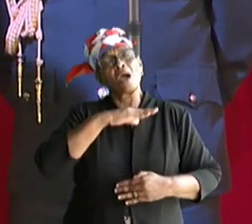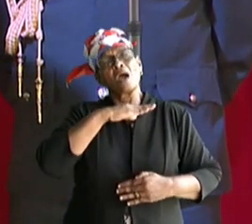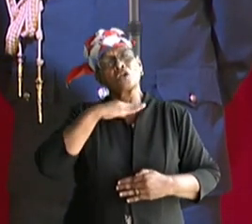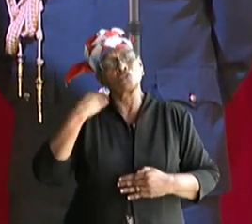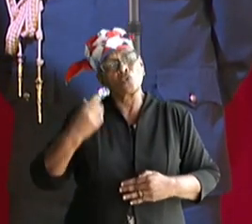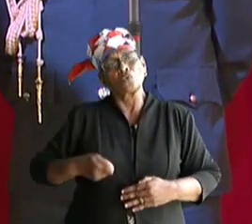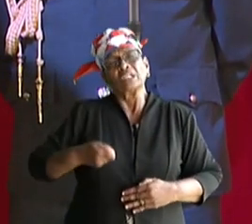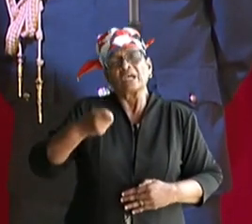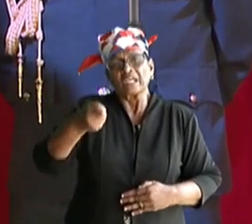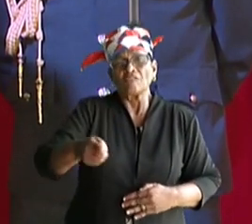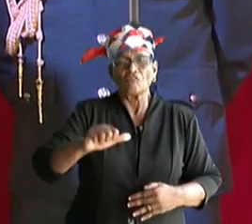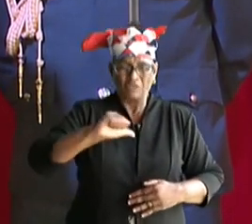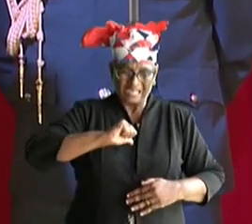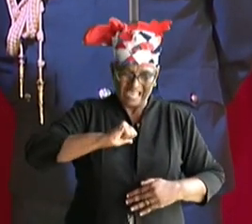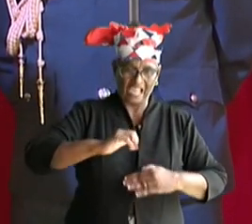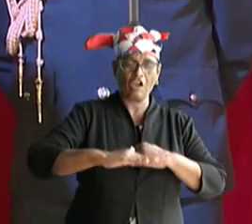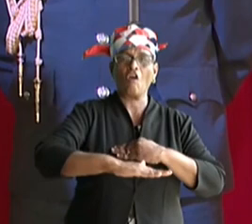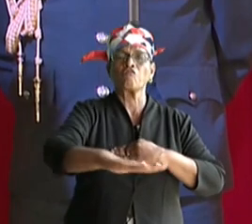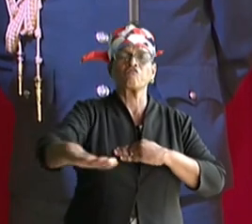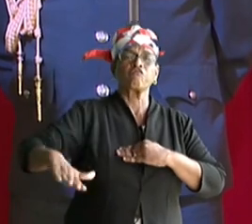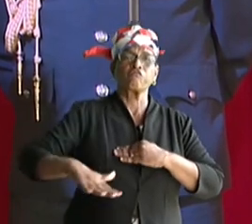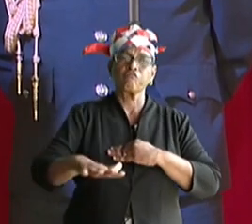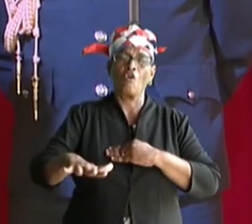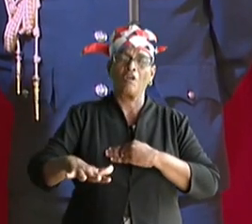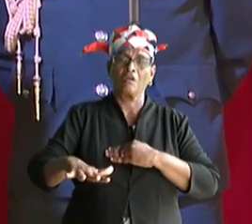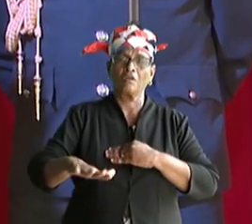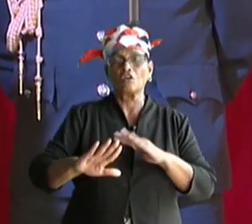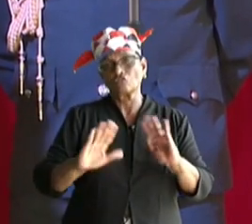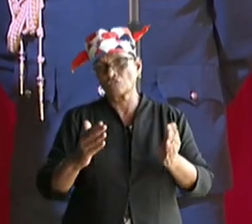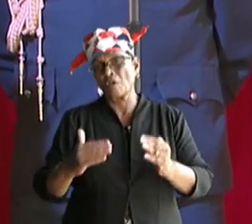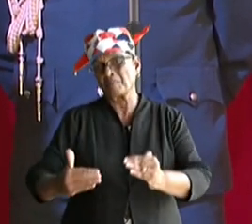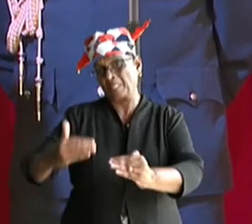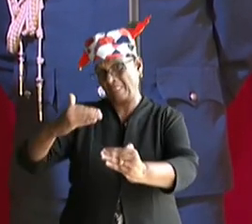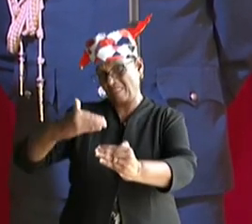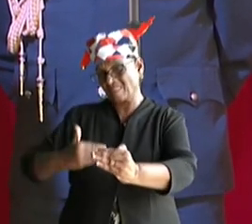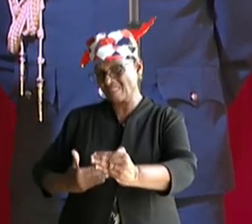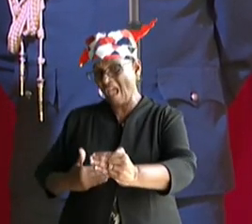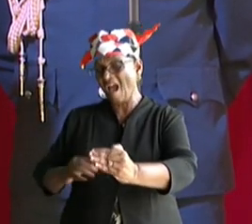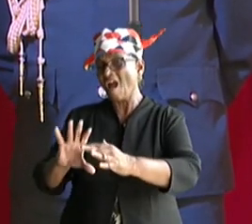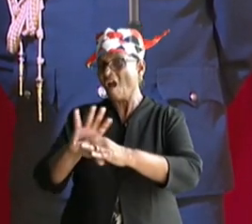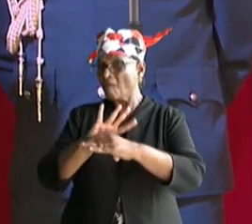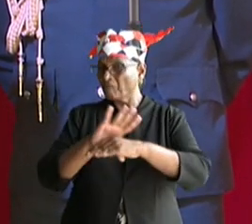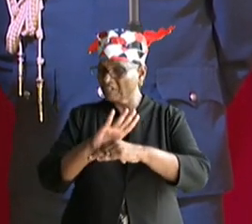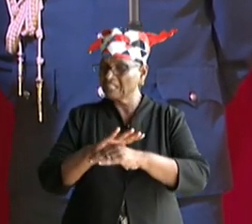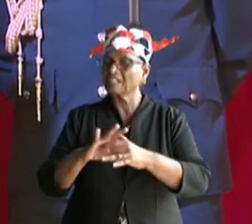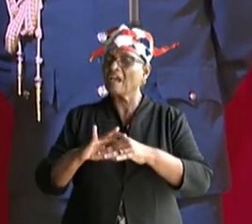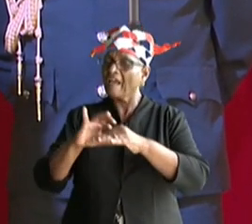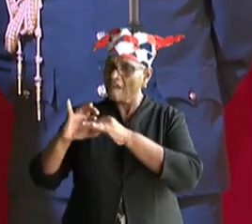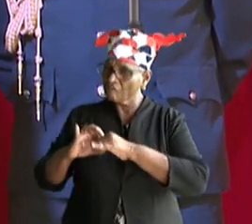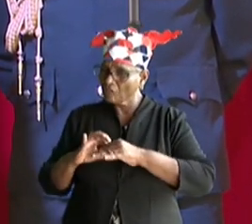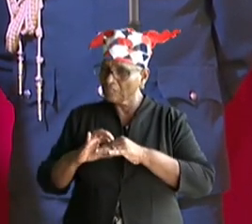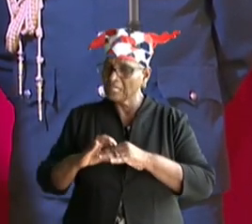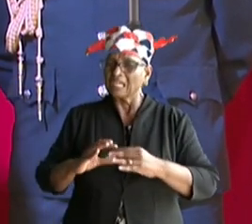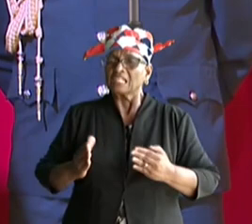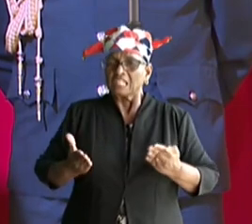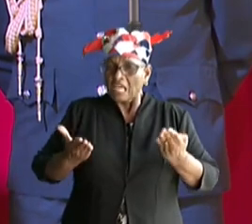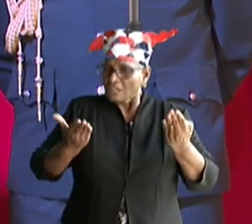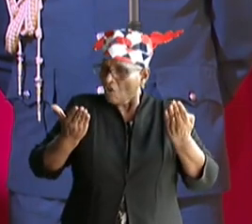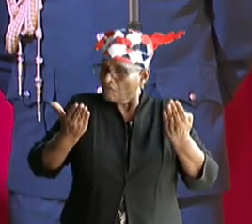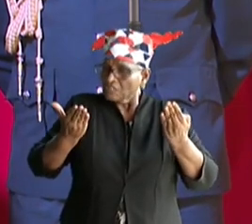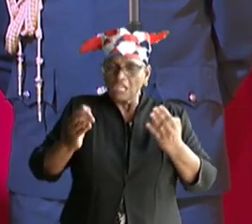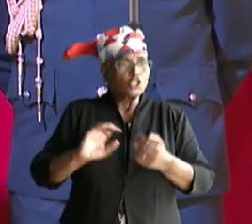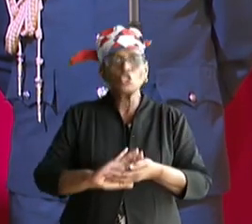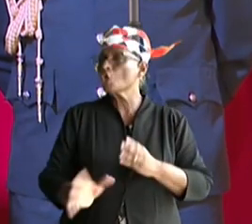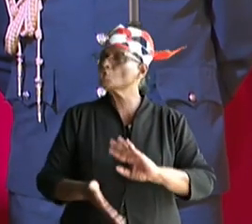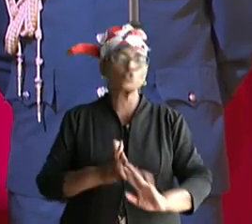voor de natie. Laten we hun nabestaanden en families toezeggen dat die offers niet voor niets